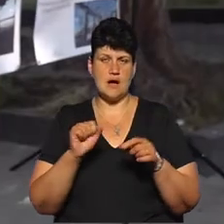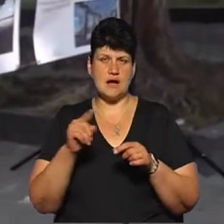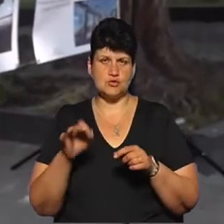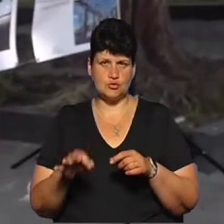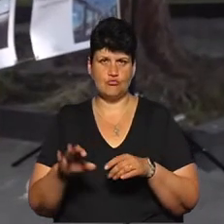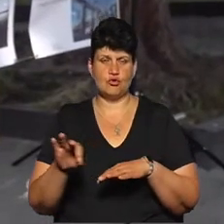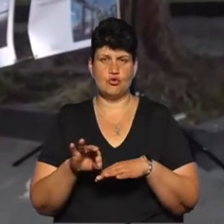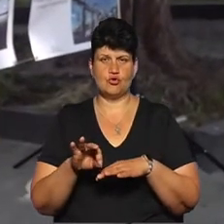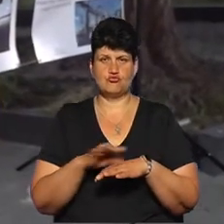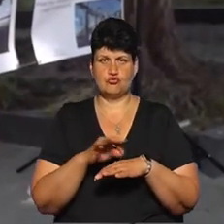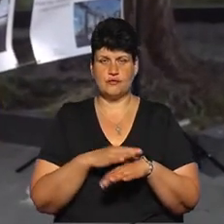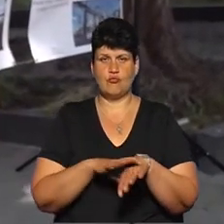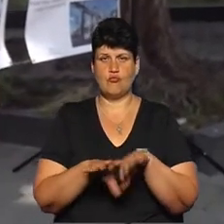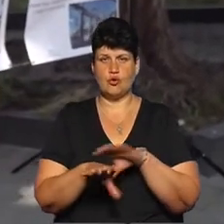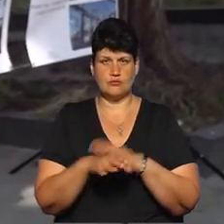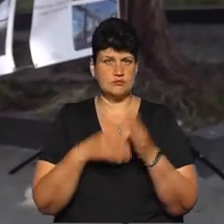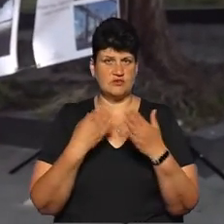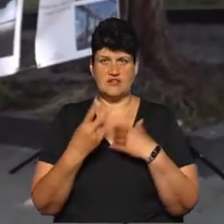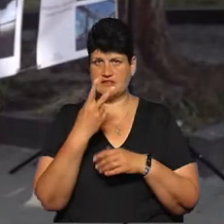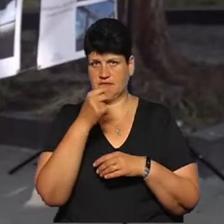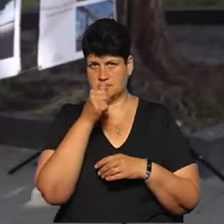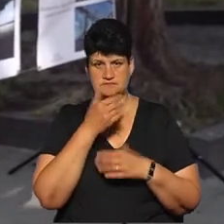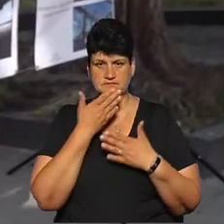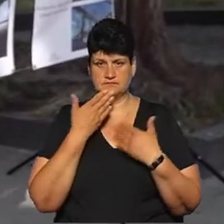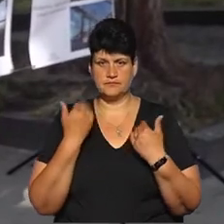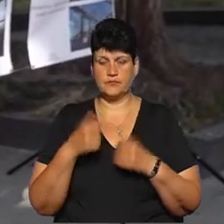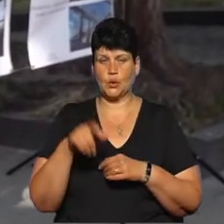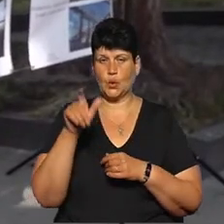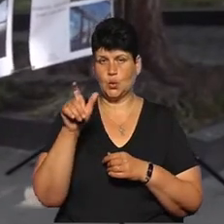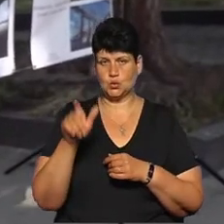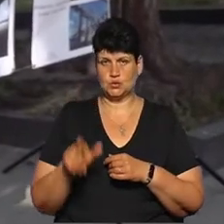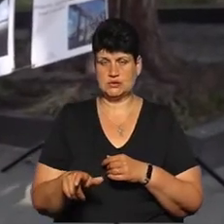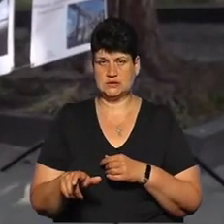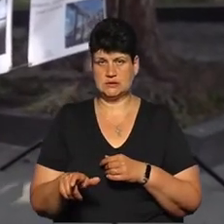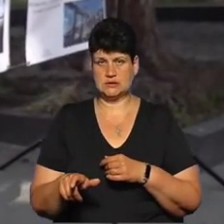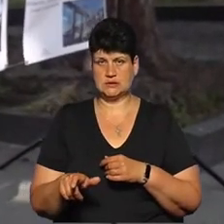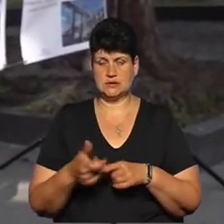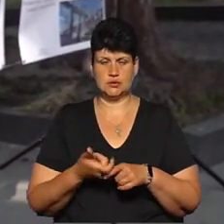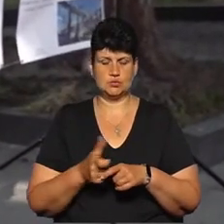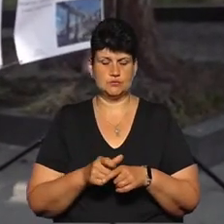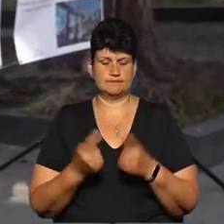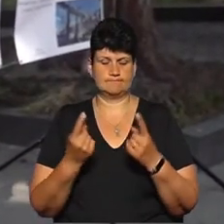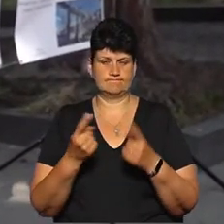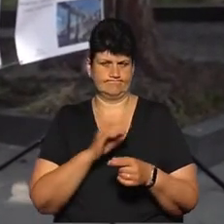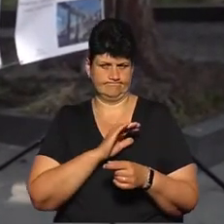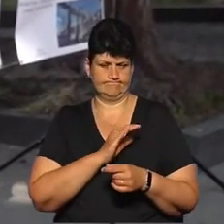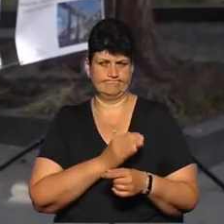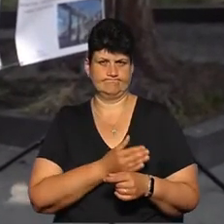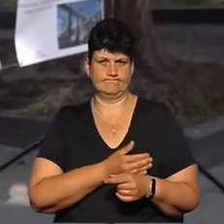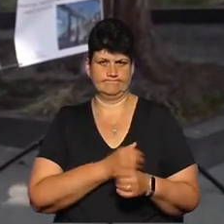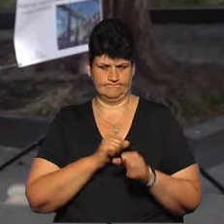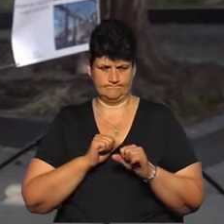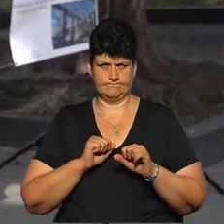ним не спілкувалася 2 місяці. Людина надзвичайно сильна і мужня. Дуже